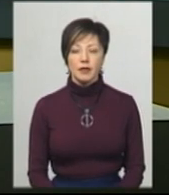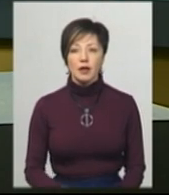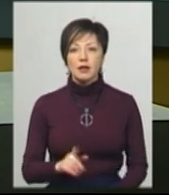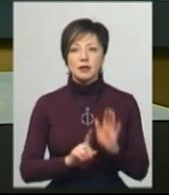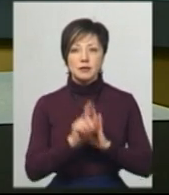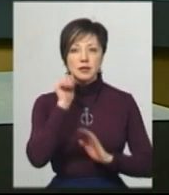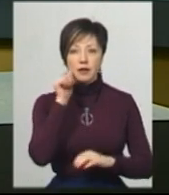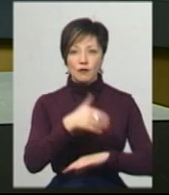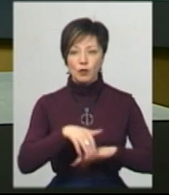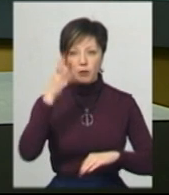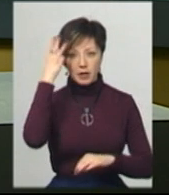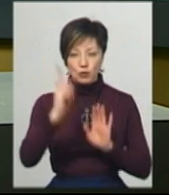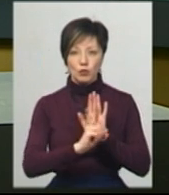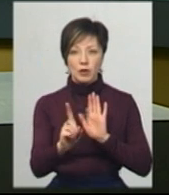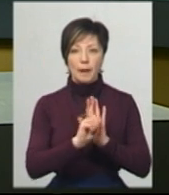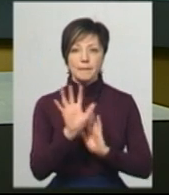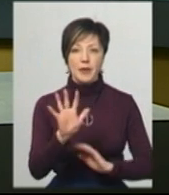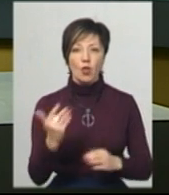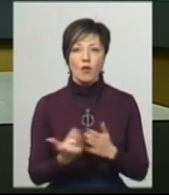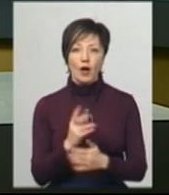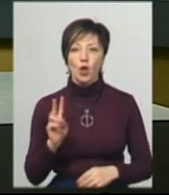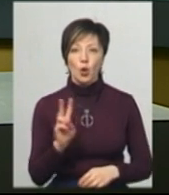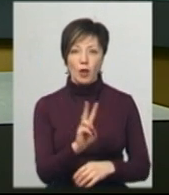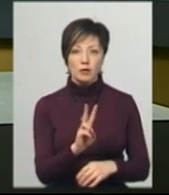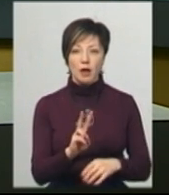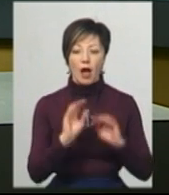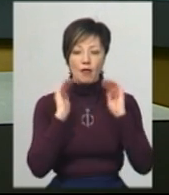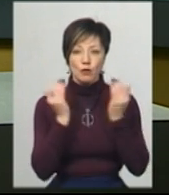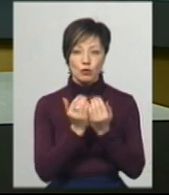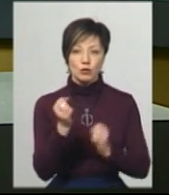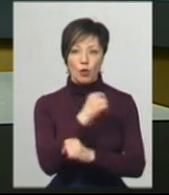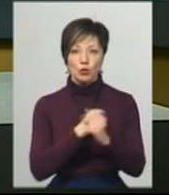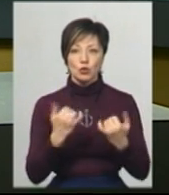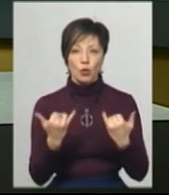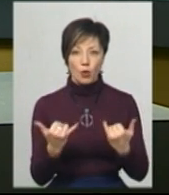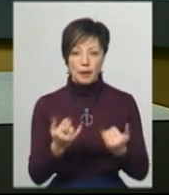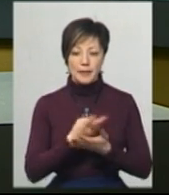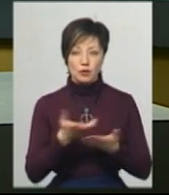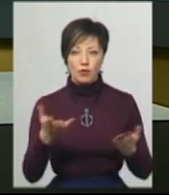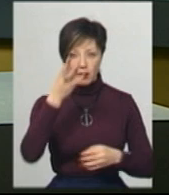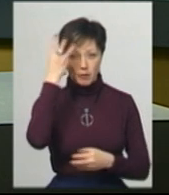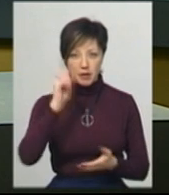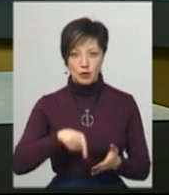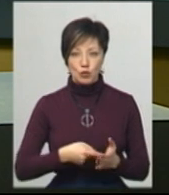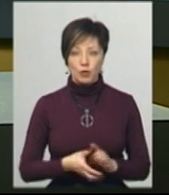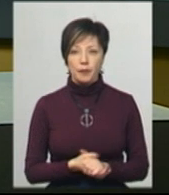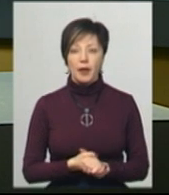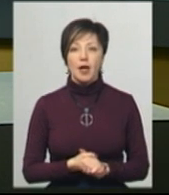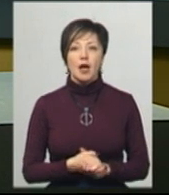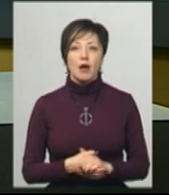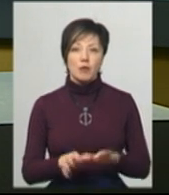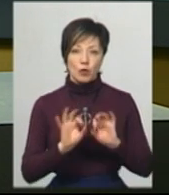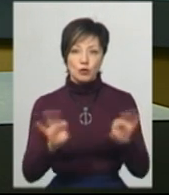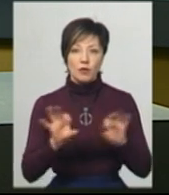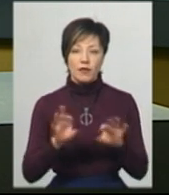Відзавтра вулицями Хмельницького курсуватимуть 5 нових тролейбусів на автономному ходу. Сьогодні їх презентували в обласному центрі. Про це